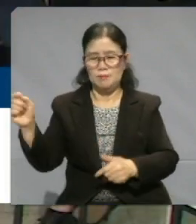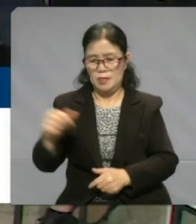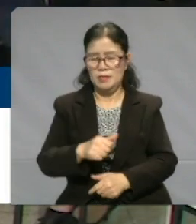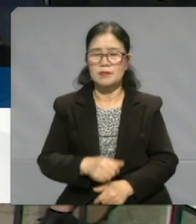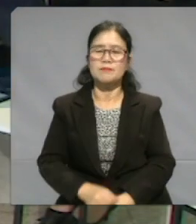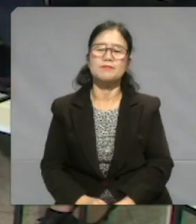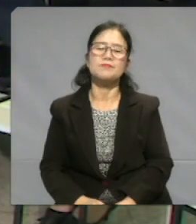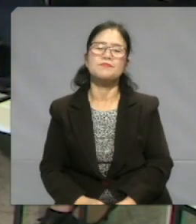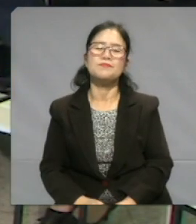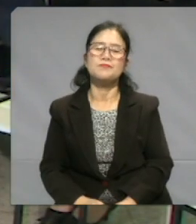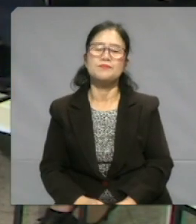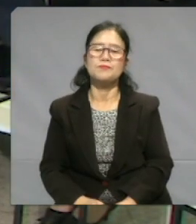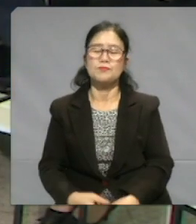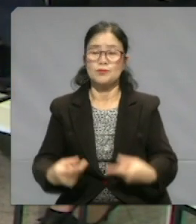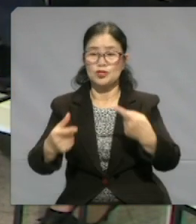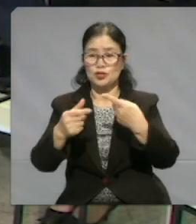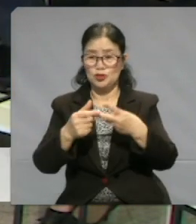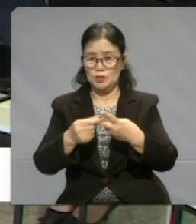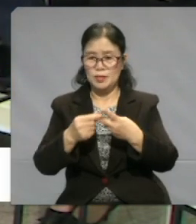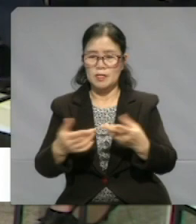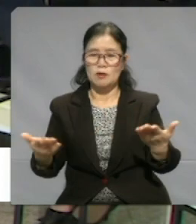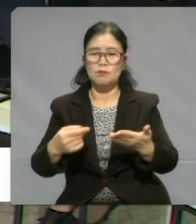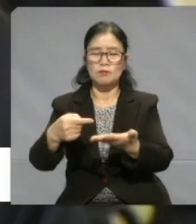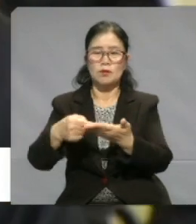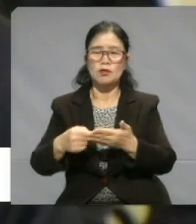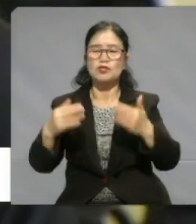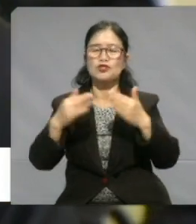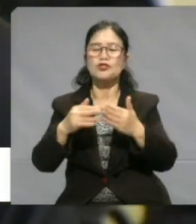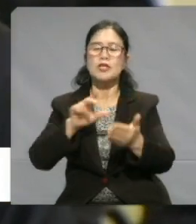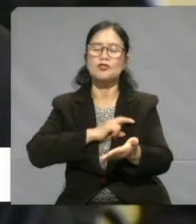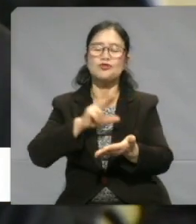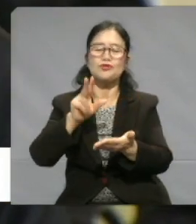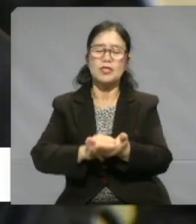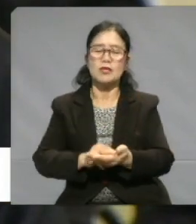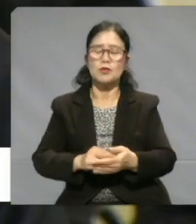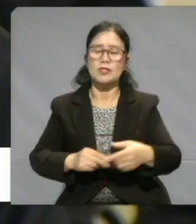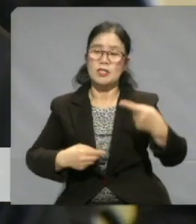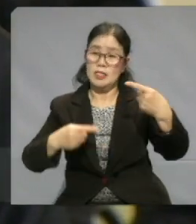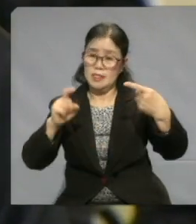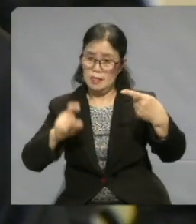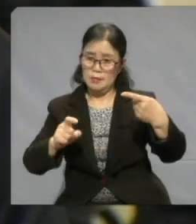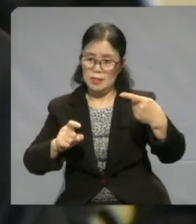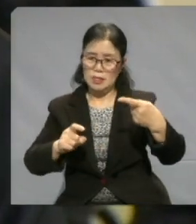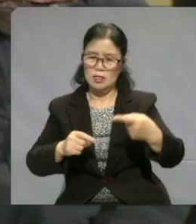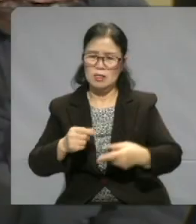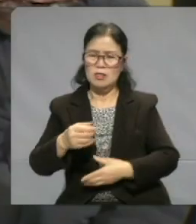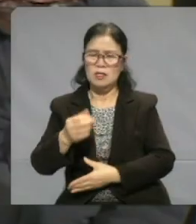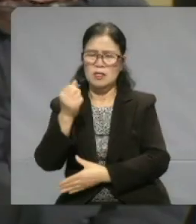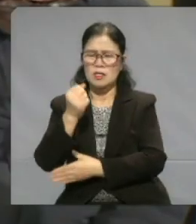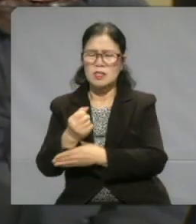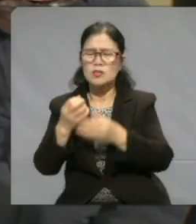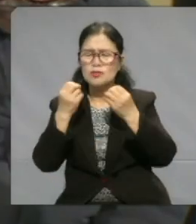가속화하면서 두 번째 업무 보고는 주택을 주제로 오는 10일 노후